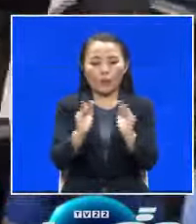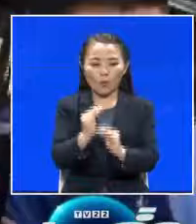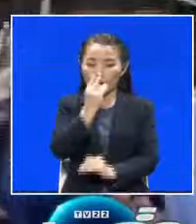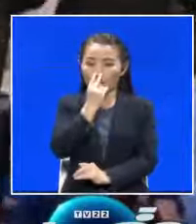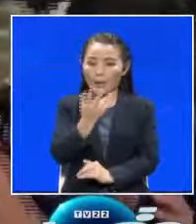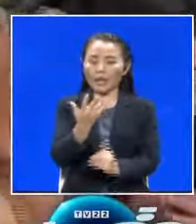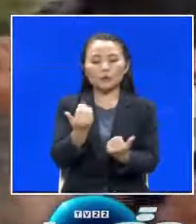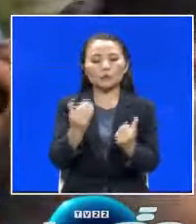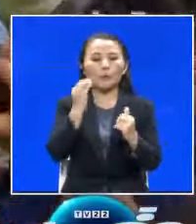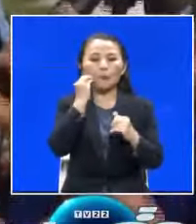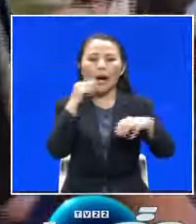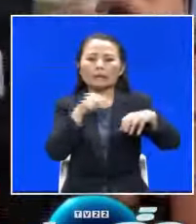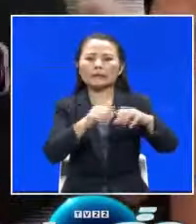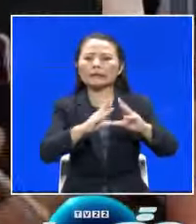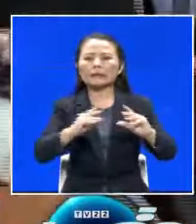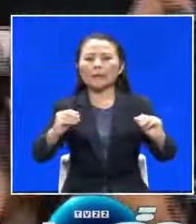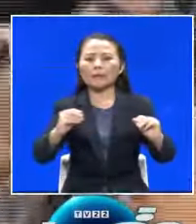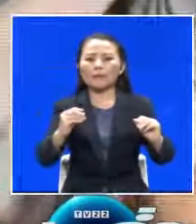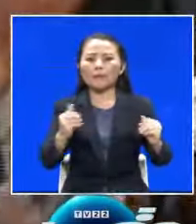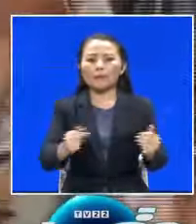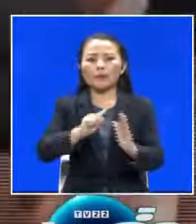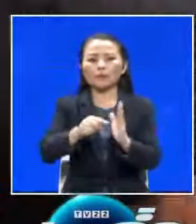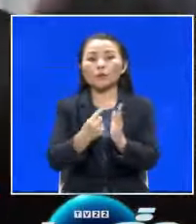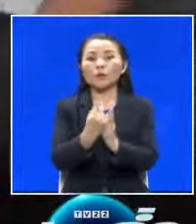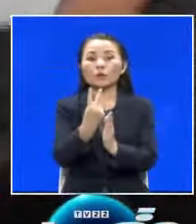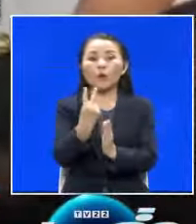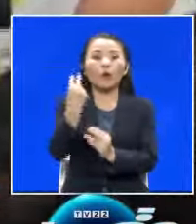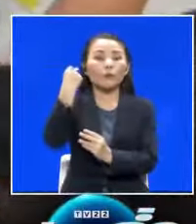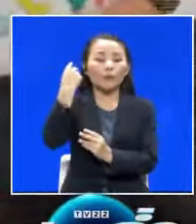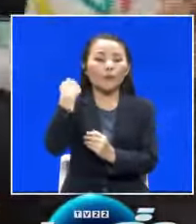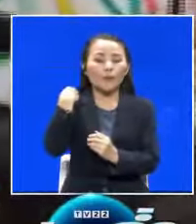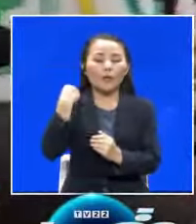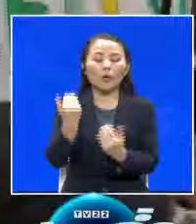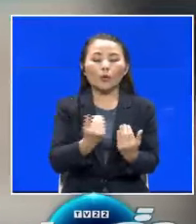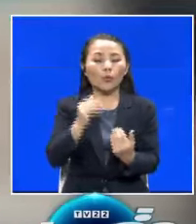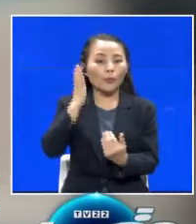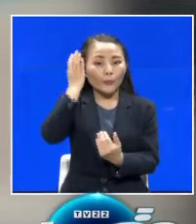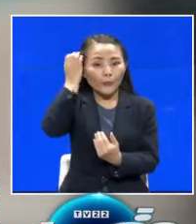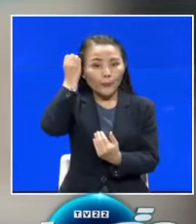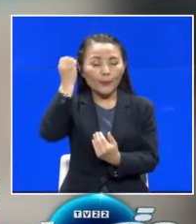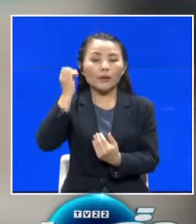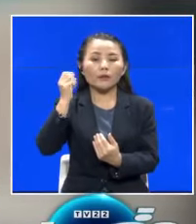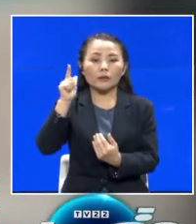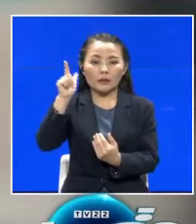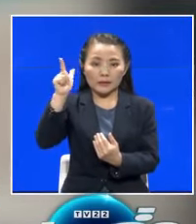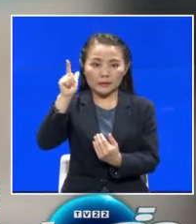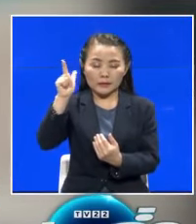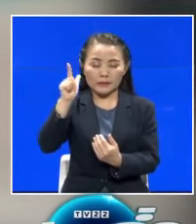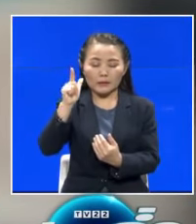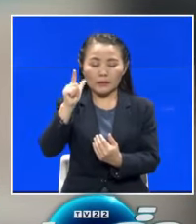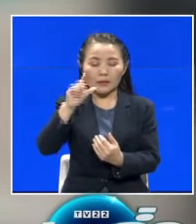ยนะคะ ค่ะจนล่าสุดค่ะเมื่อ2ชั่วโมงที่แล้วนี่เองคุณอุ้งอิงแพทองทานชินวัตรได้โพส